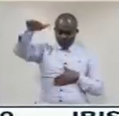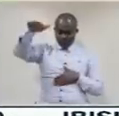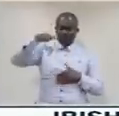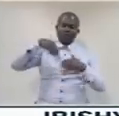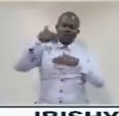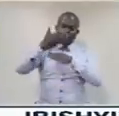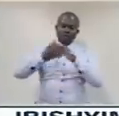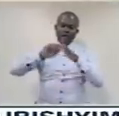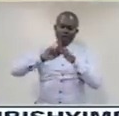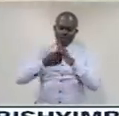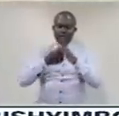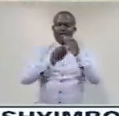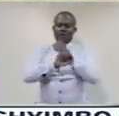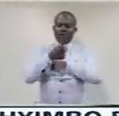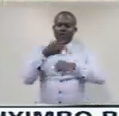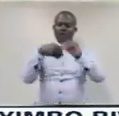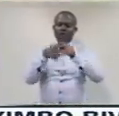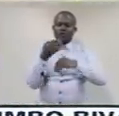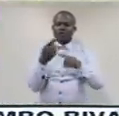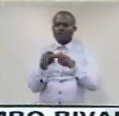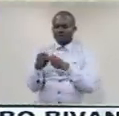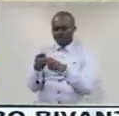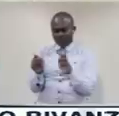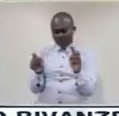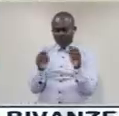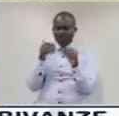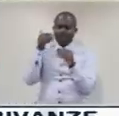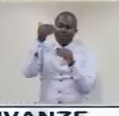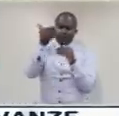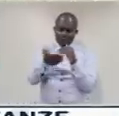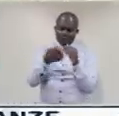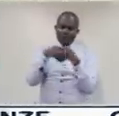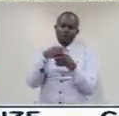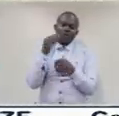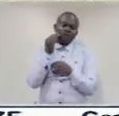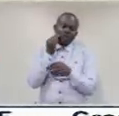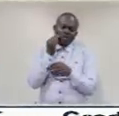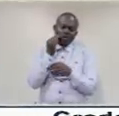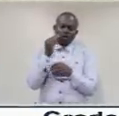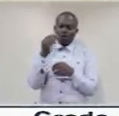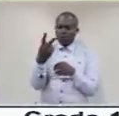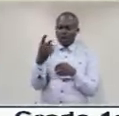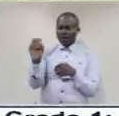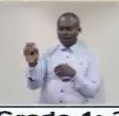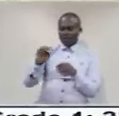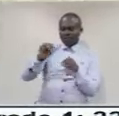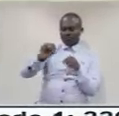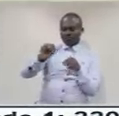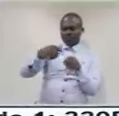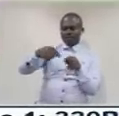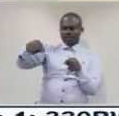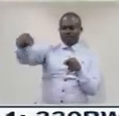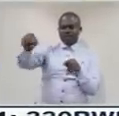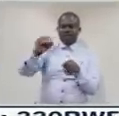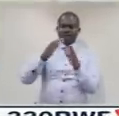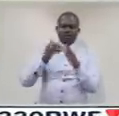atangira ibikorwa by'ubucuruzi bitandukanye, bityo muri metero nka 200 gusa aba ariho yubaka inzu ye,